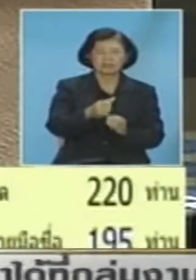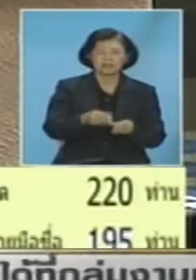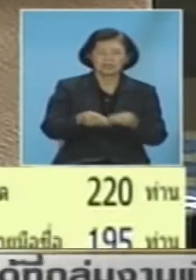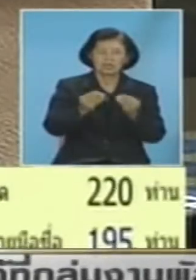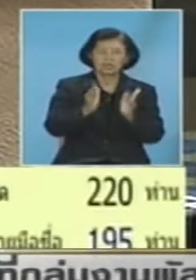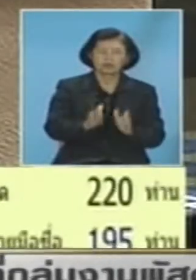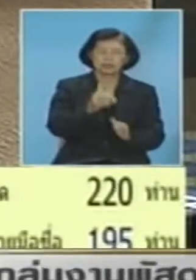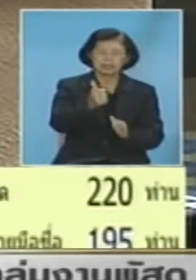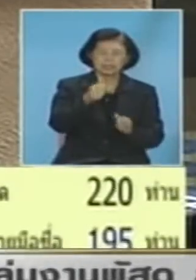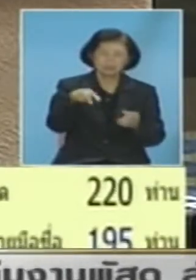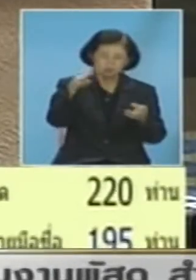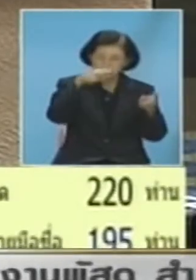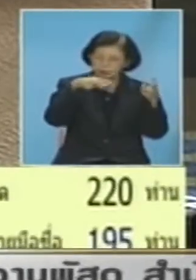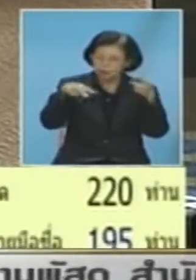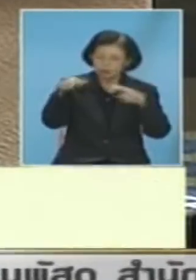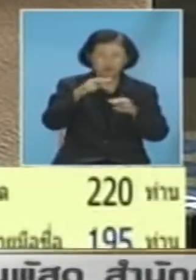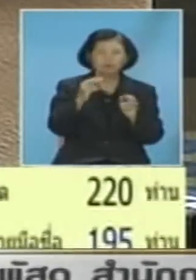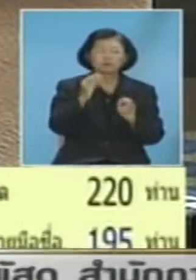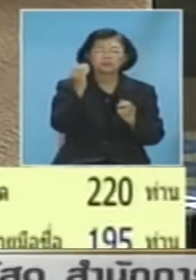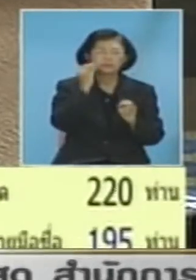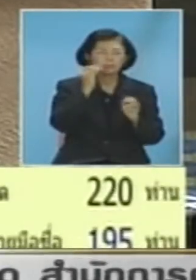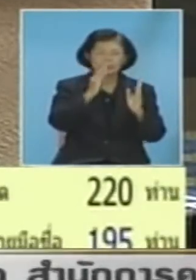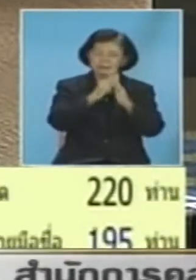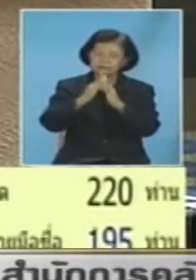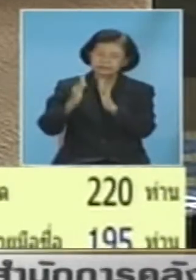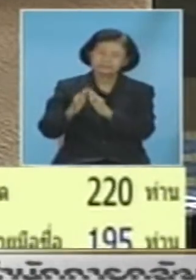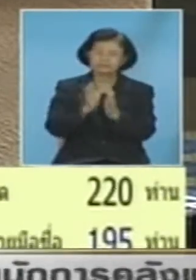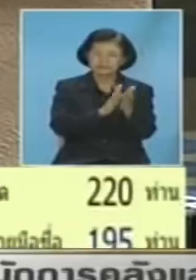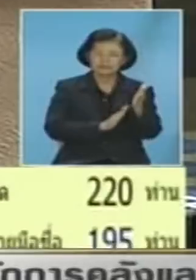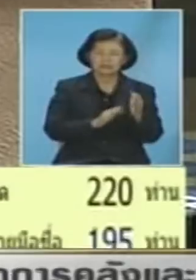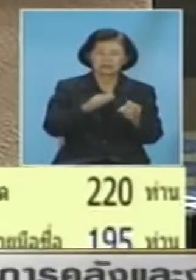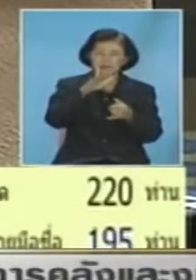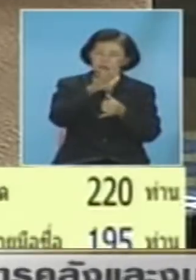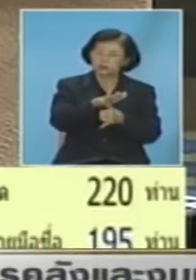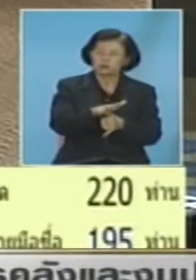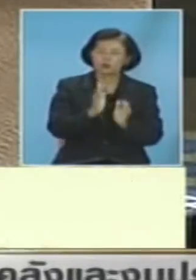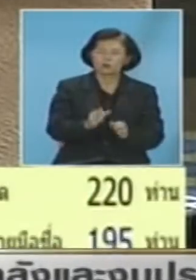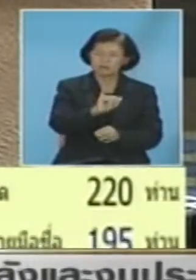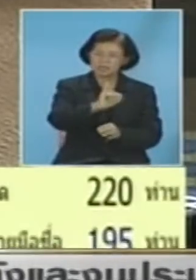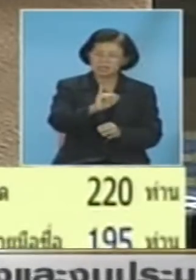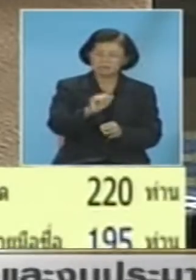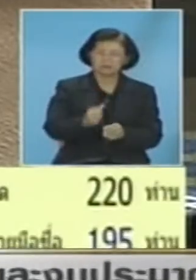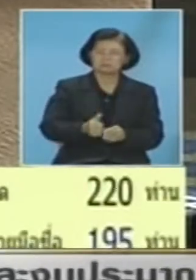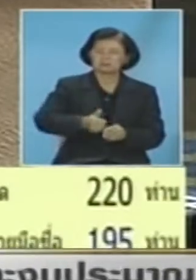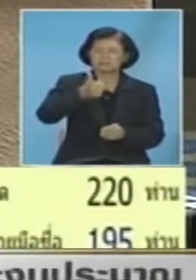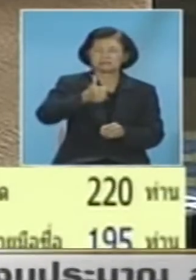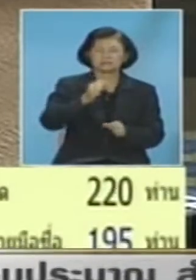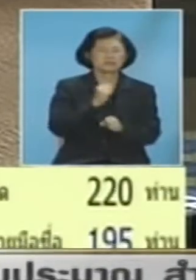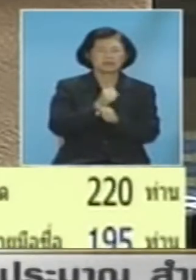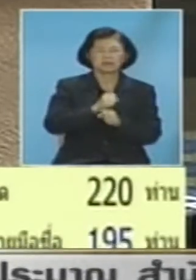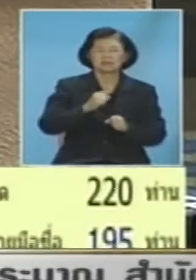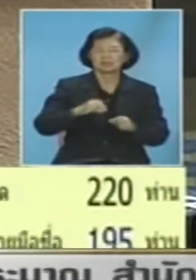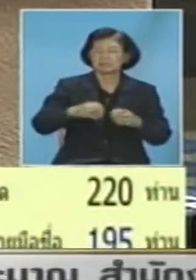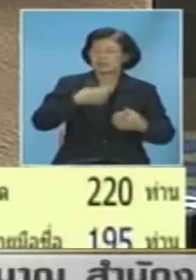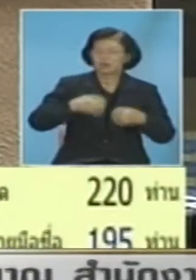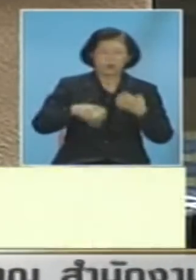ดีได้ปกครองบ้านเมืองและคุมคนไม่ดีไม่ให้มีอำนาจไม่ก่อความเดือดร้อนวุ่นว